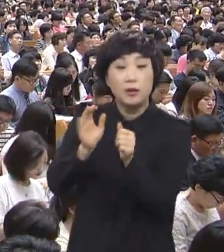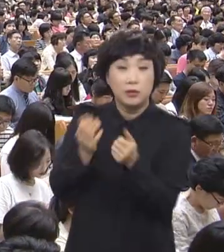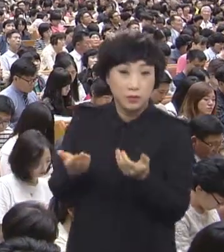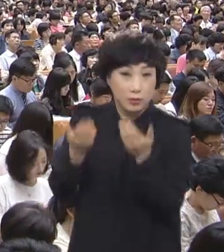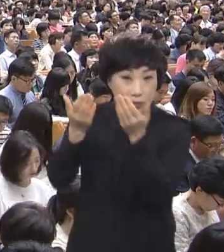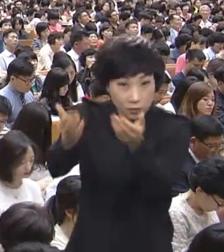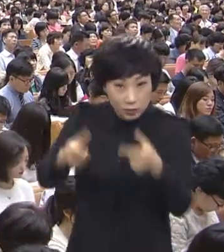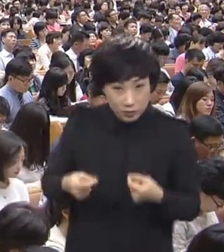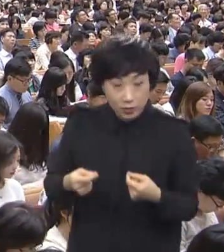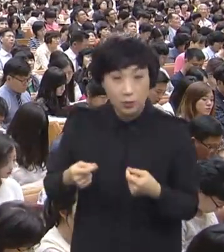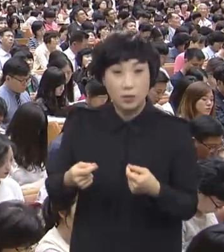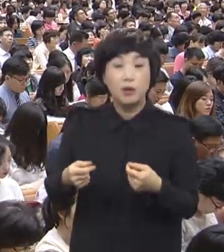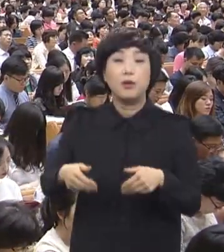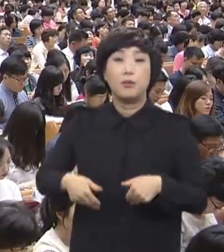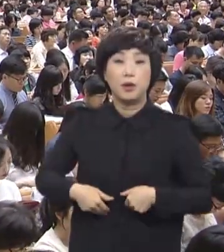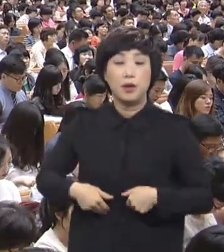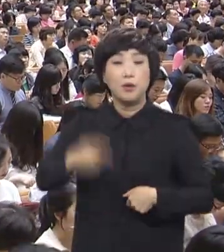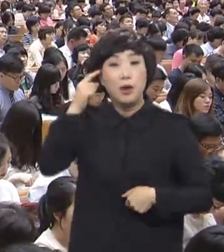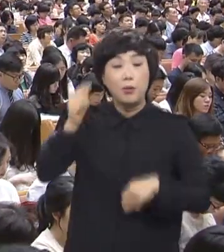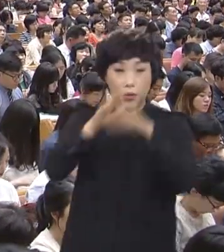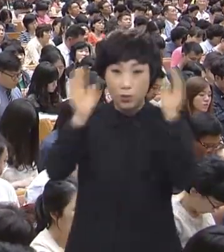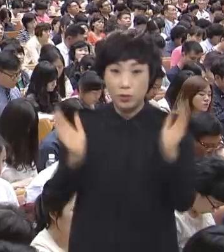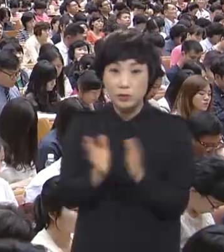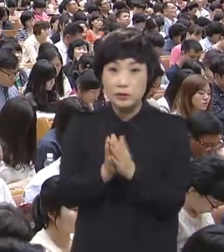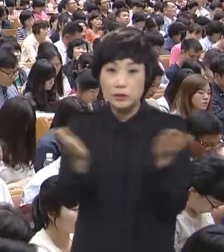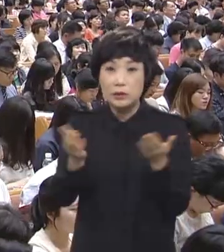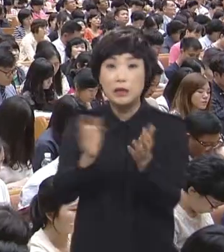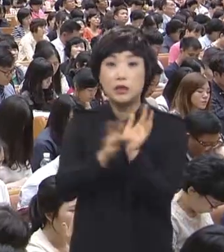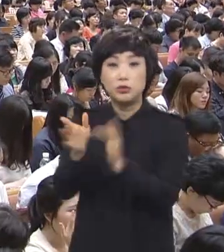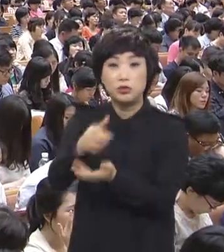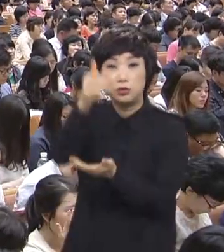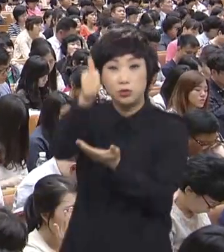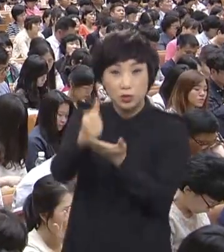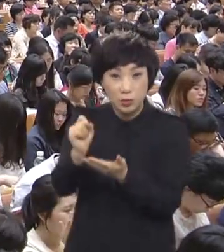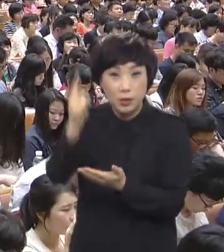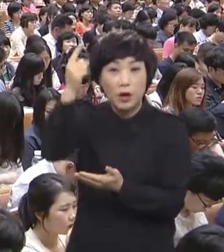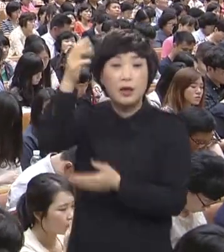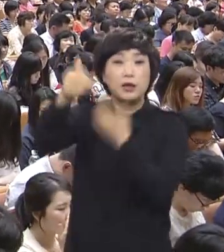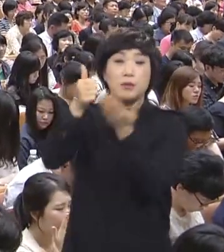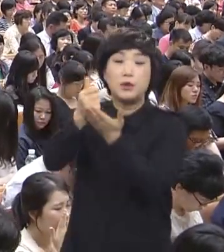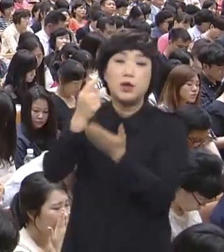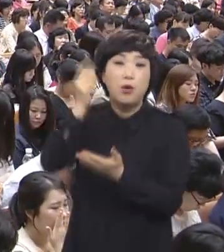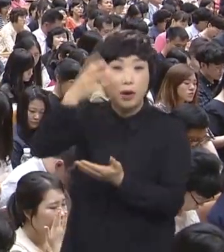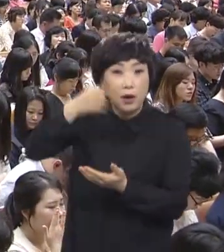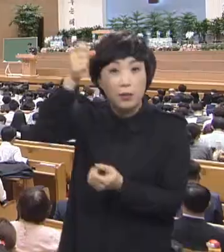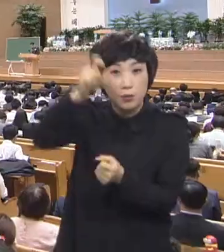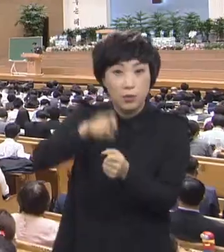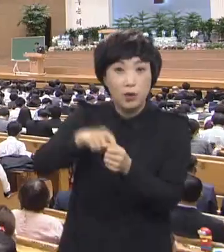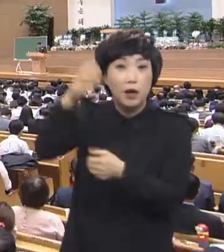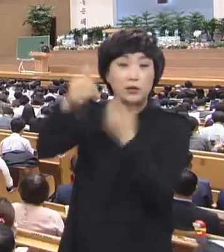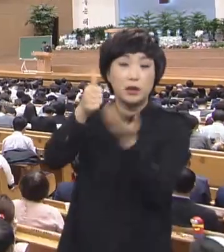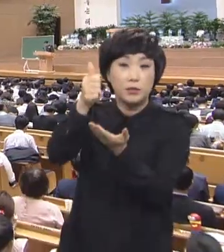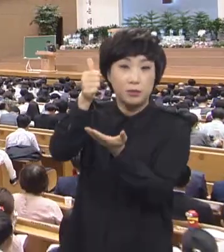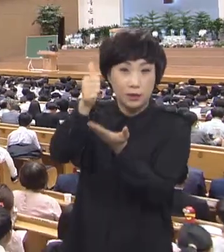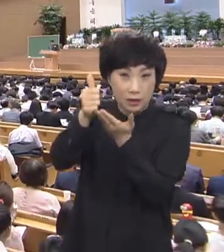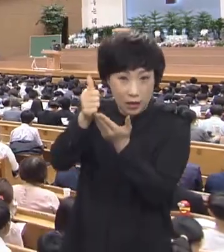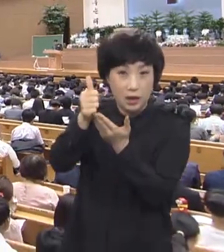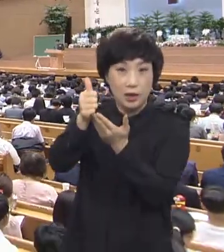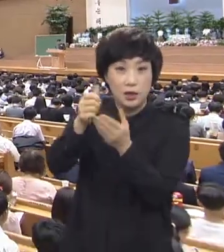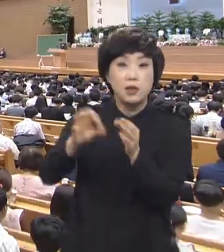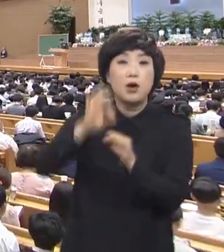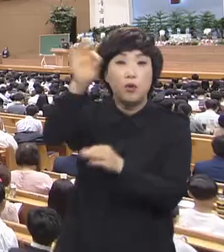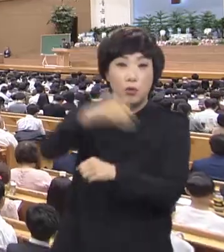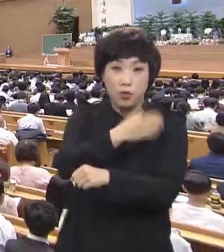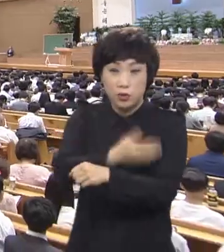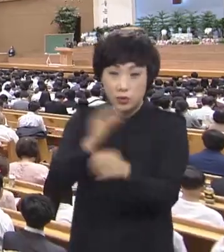하라 이는 범사의 예수 그리스도로 말미암아 하나님이 영광을 받으시게 하려하미니 그에게 영광과 권능이